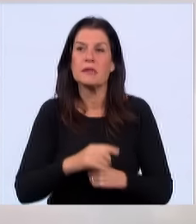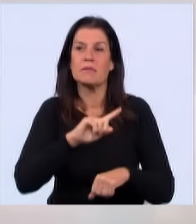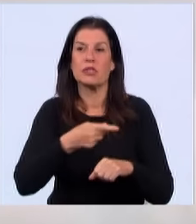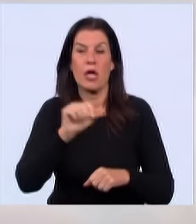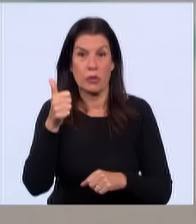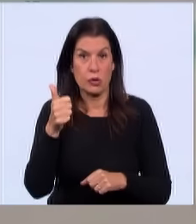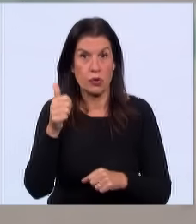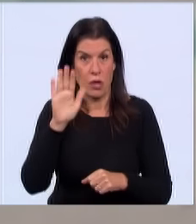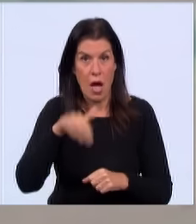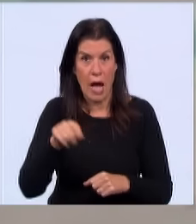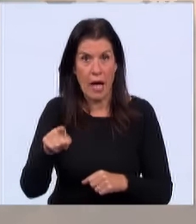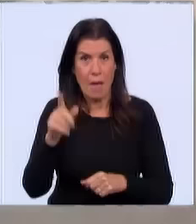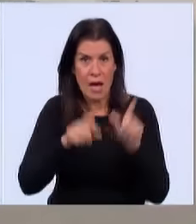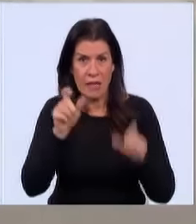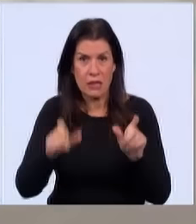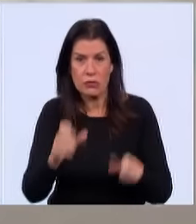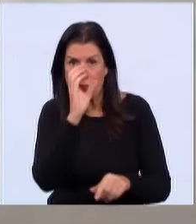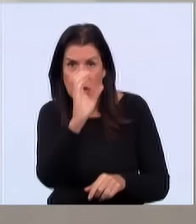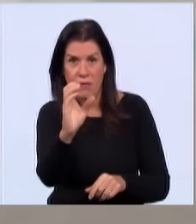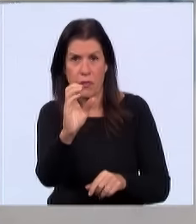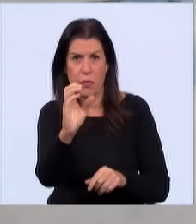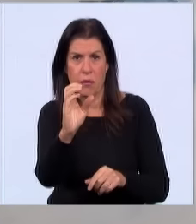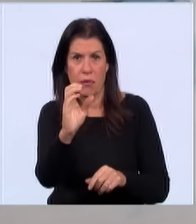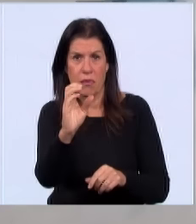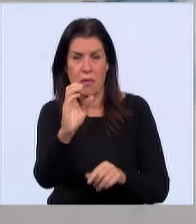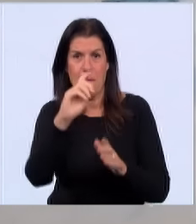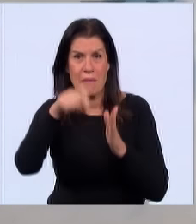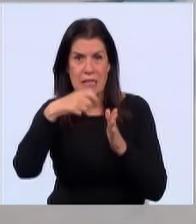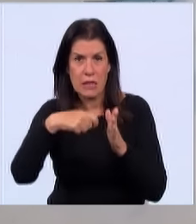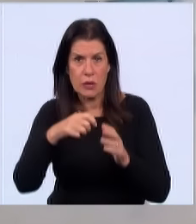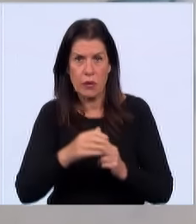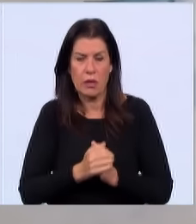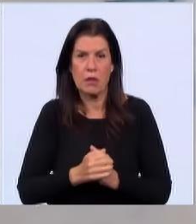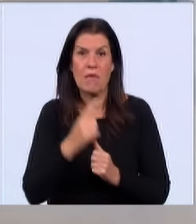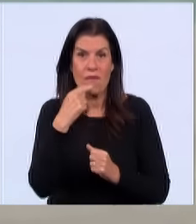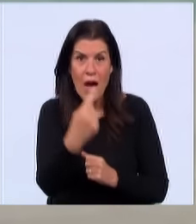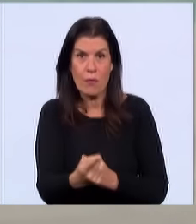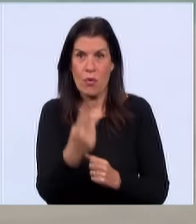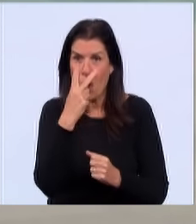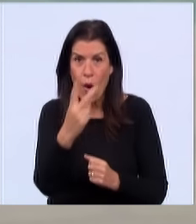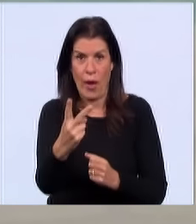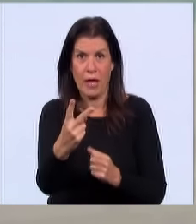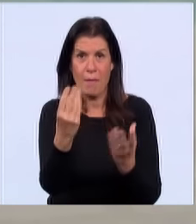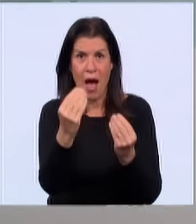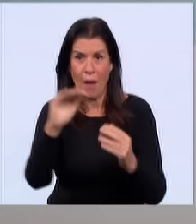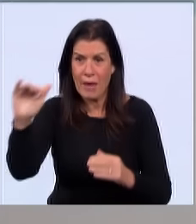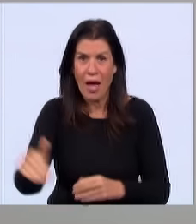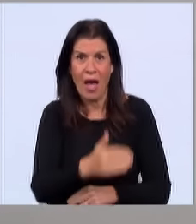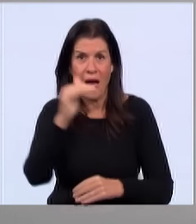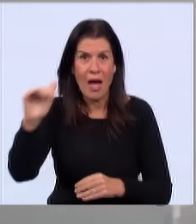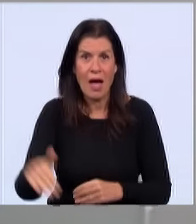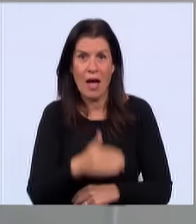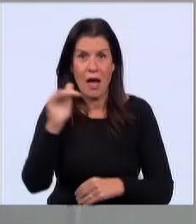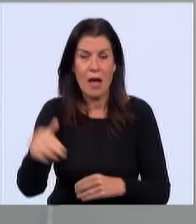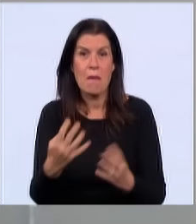שצפו בסרטונים, שמאז ננעלו לצפייה, דיווחו כי ניתן לראות חדירות רבות של הגדר. יומן המבצעים של האוגדה מתעד עוד